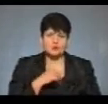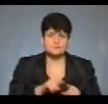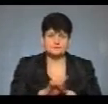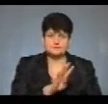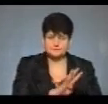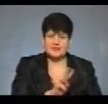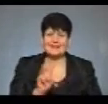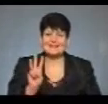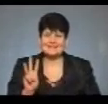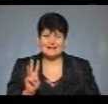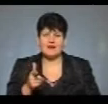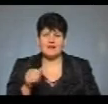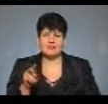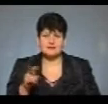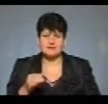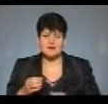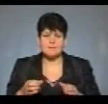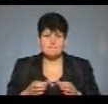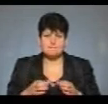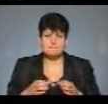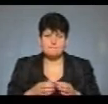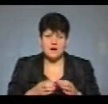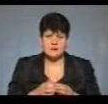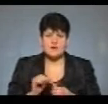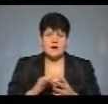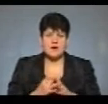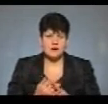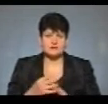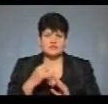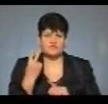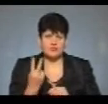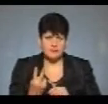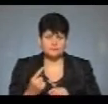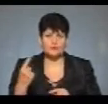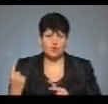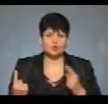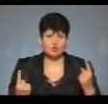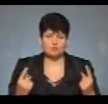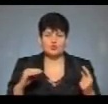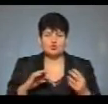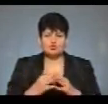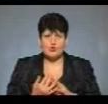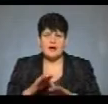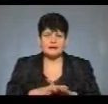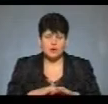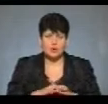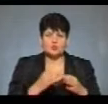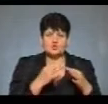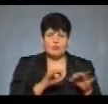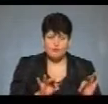– це «Українська Галицька партія», «Аграрна партія» – 2 депутати. По одному «Слуга народу», «Свобода» і